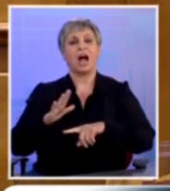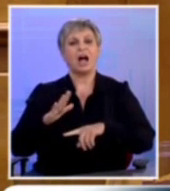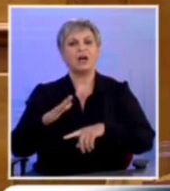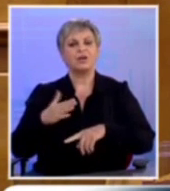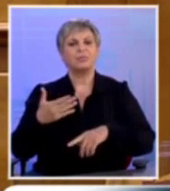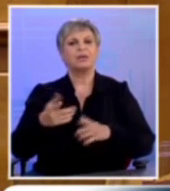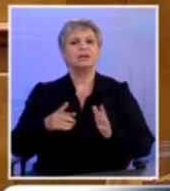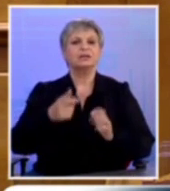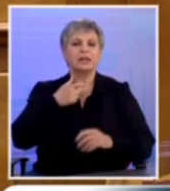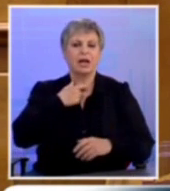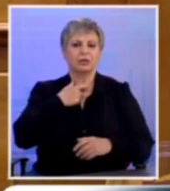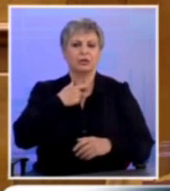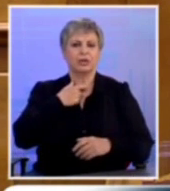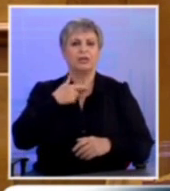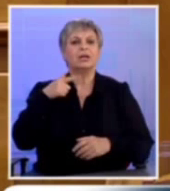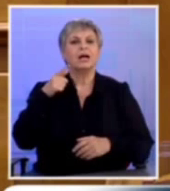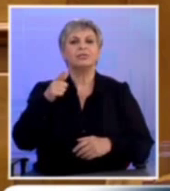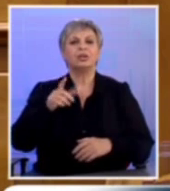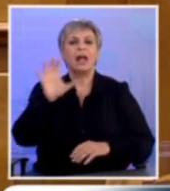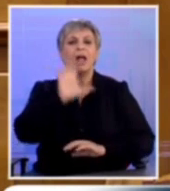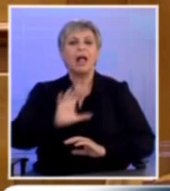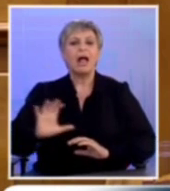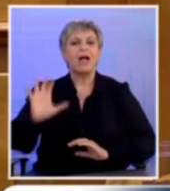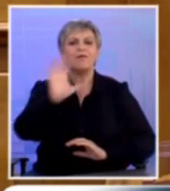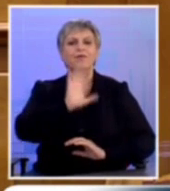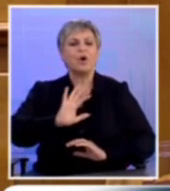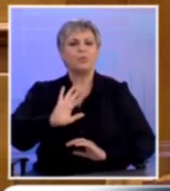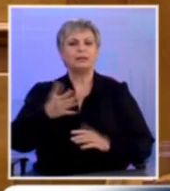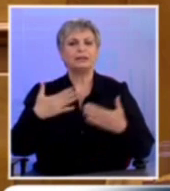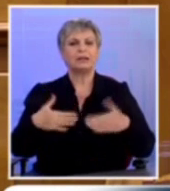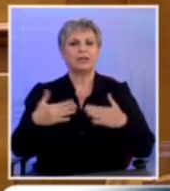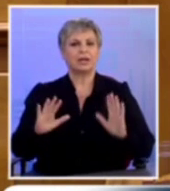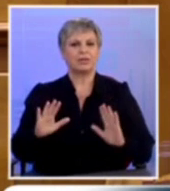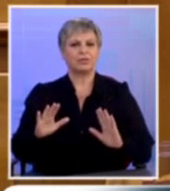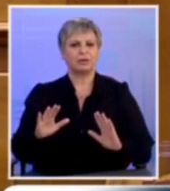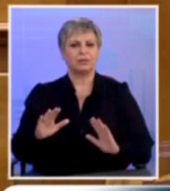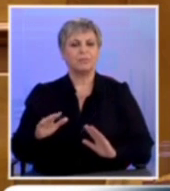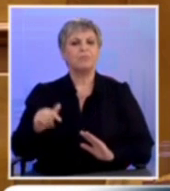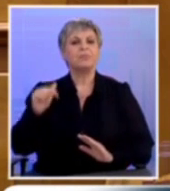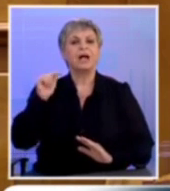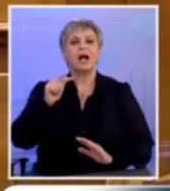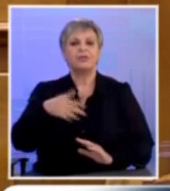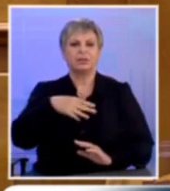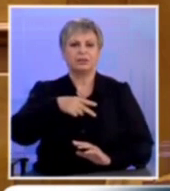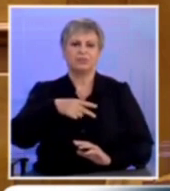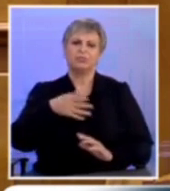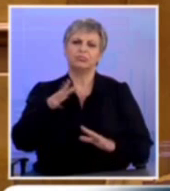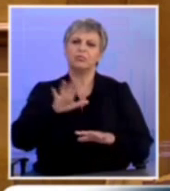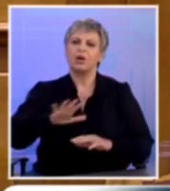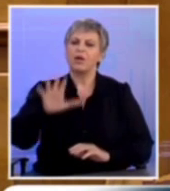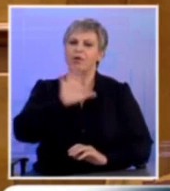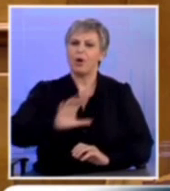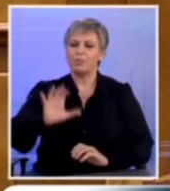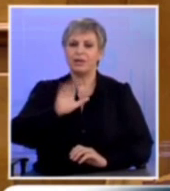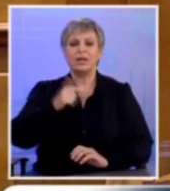δημοκρατική επιλογή των ευρωπαϊκών λαών. Είναι αν θα κλείσει το Διευθυντήριο της Ευρώπης τους λογαριασμούς του με τη